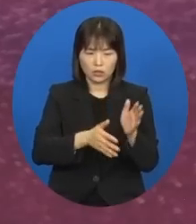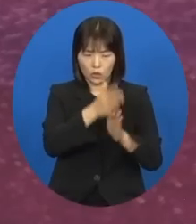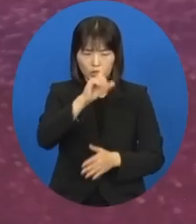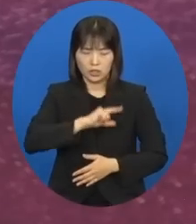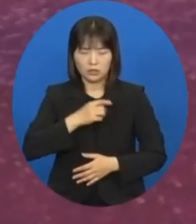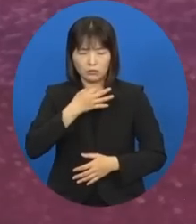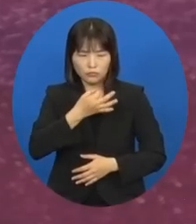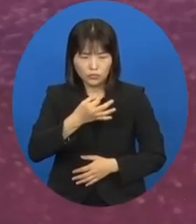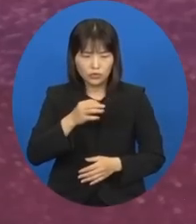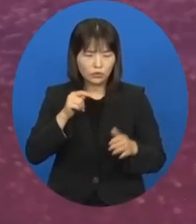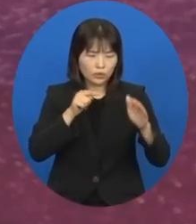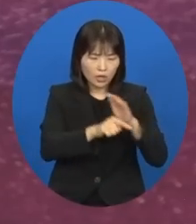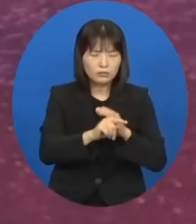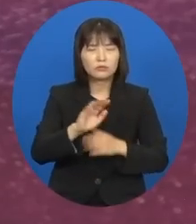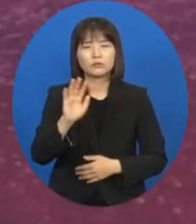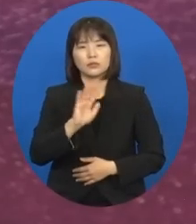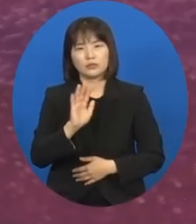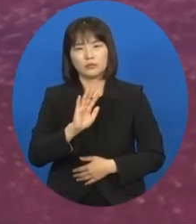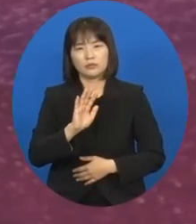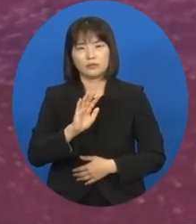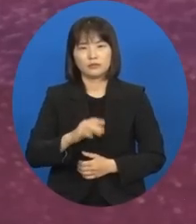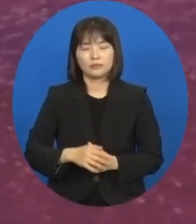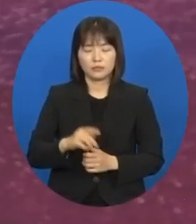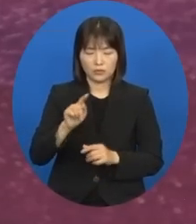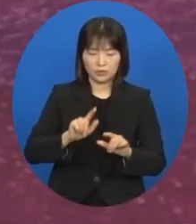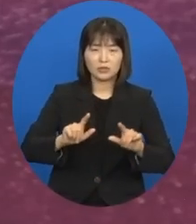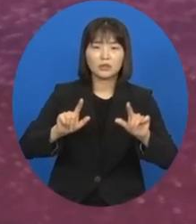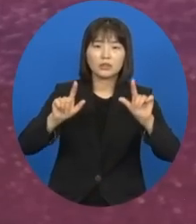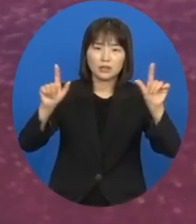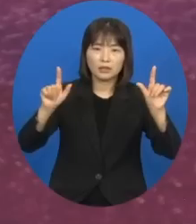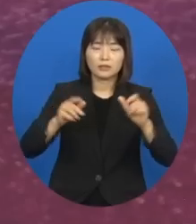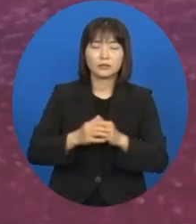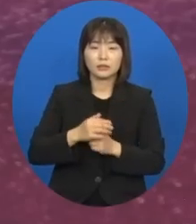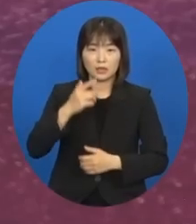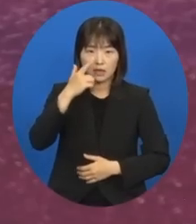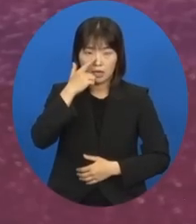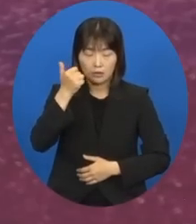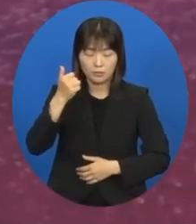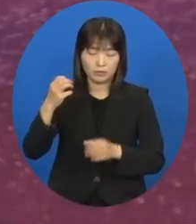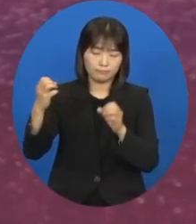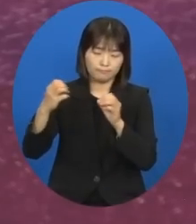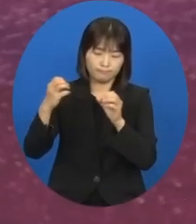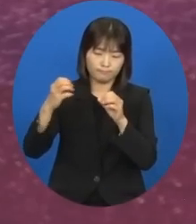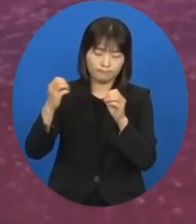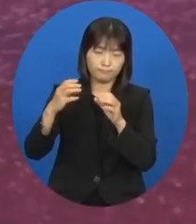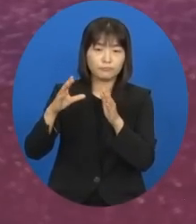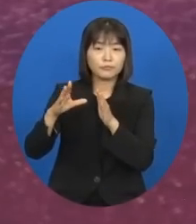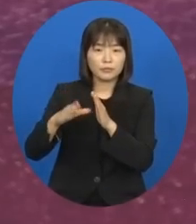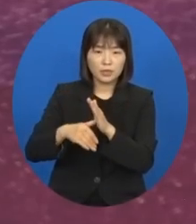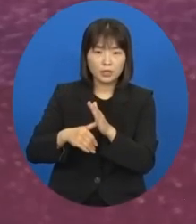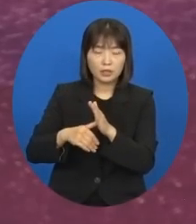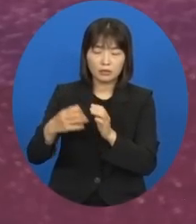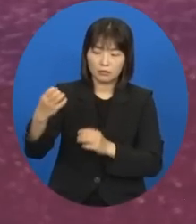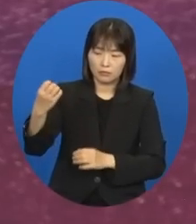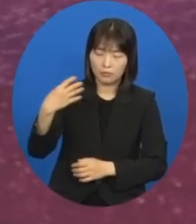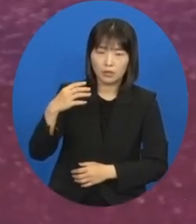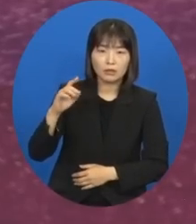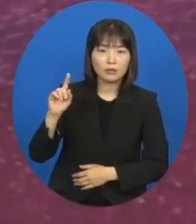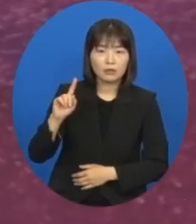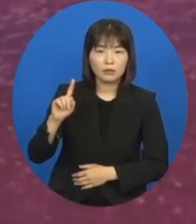않았습니다 어느 날 아버지와 이야기를 하는데 그런 말씀을